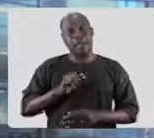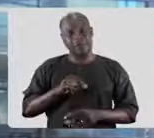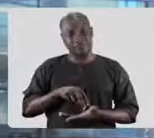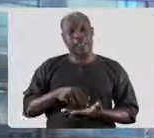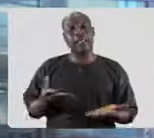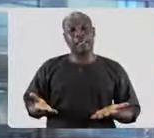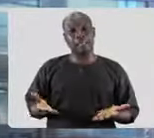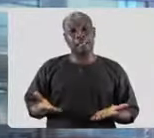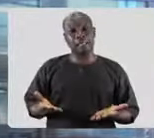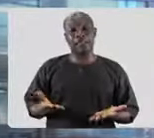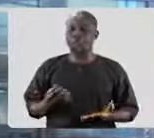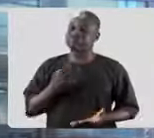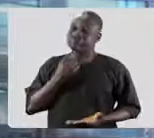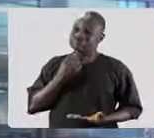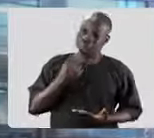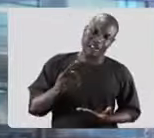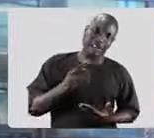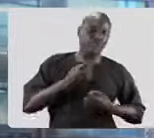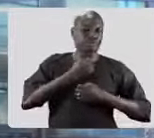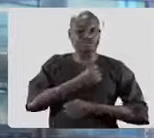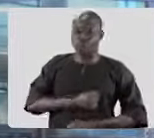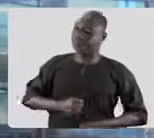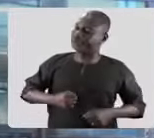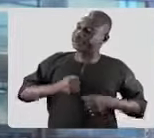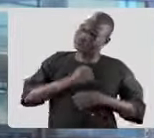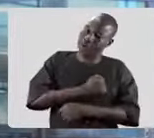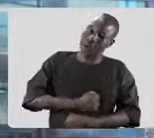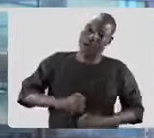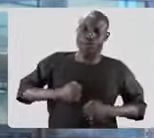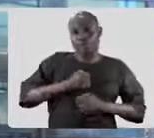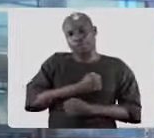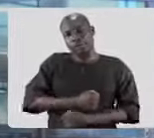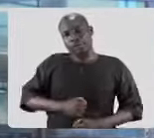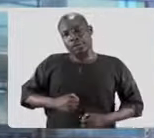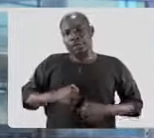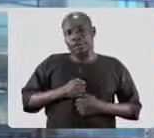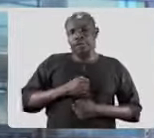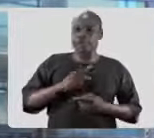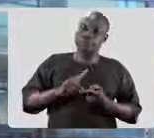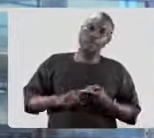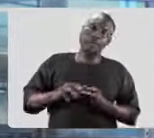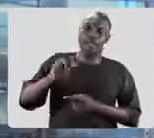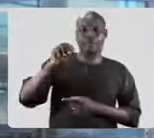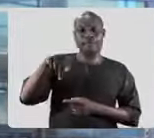mijina ha, edi yako kese, edi ama ye ureya,